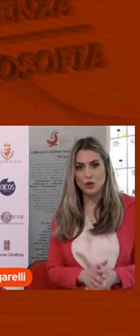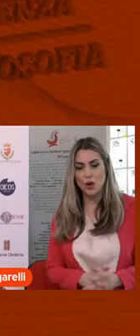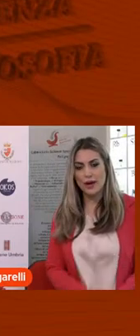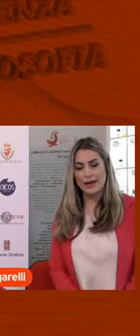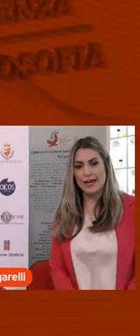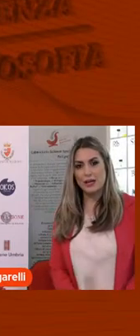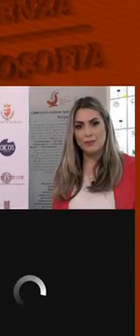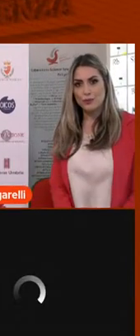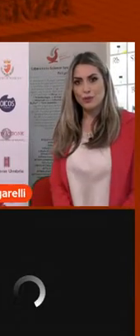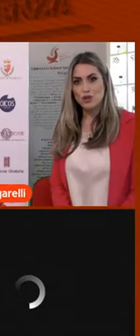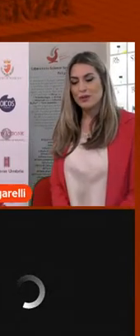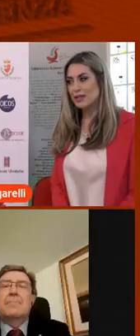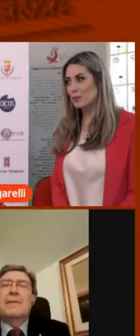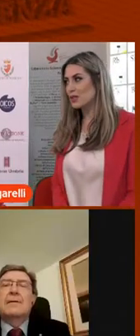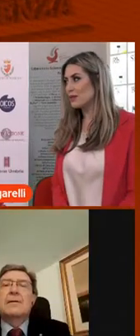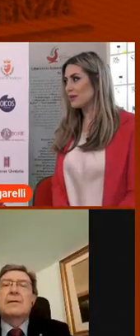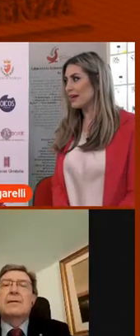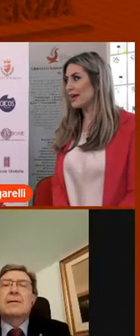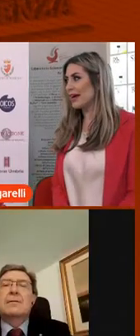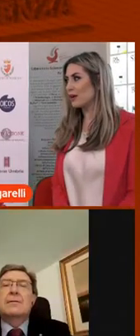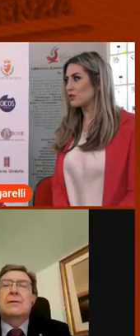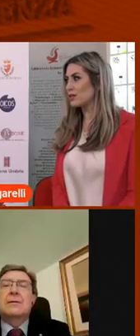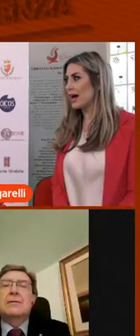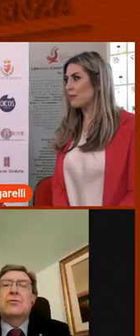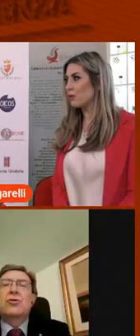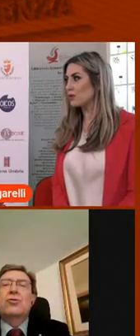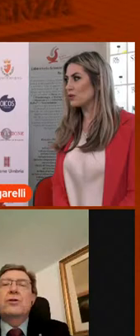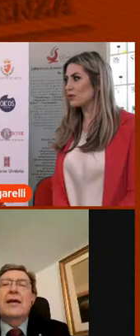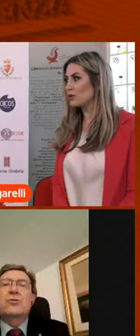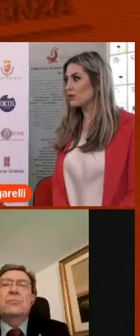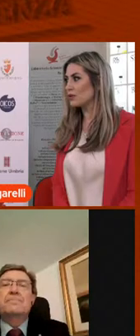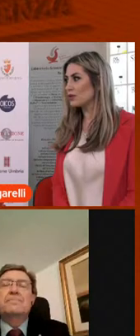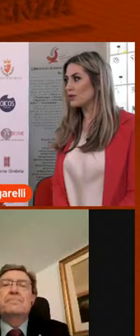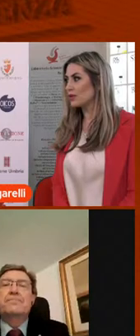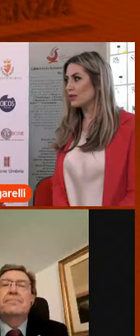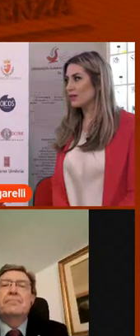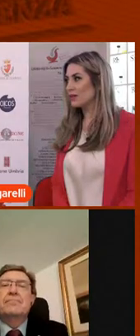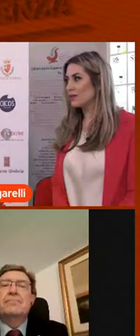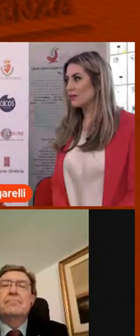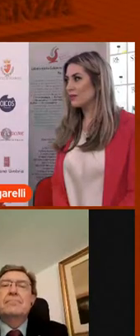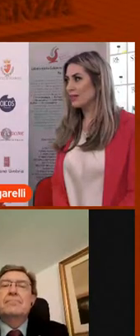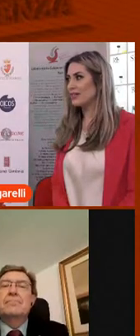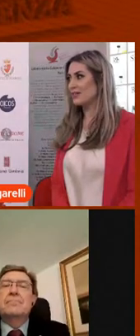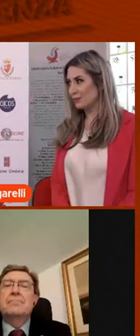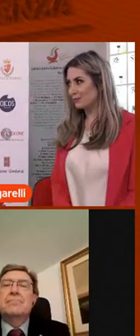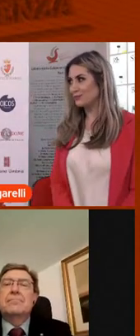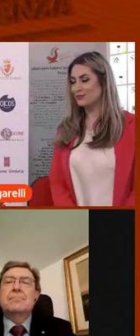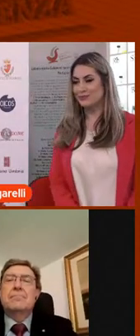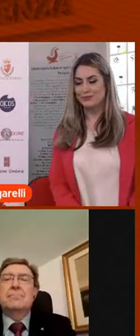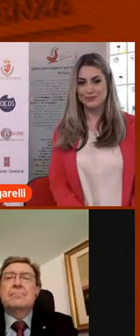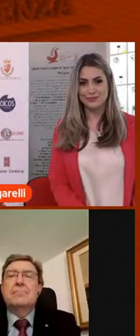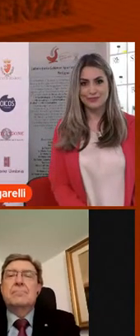ripristinarlo più velocemente possibile. Ecco, ci siamo? Sono tornato. Eccolo. Benissimo.